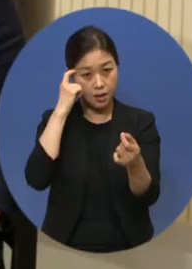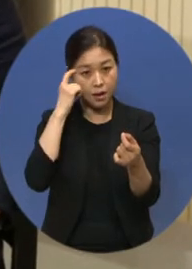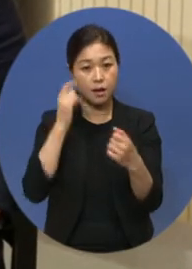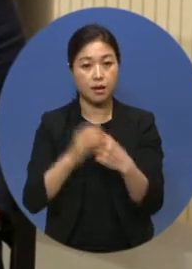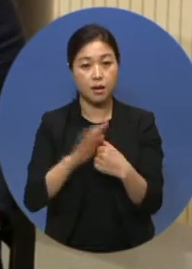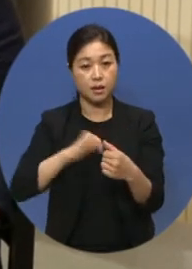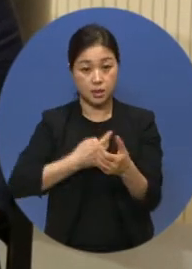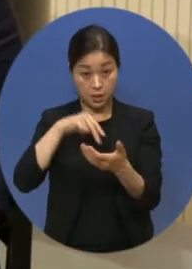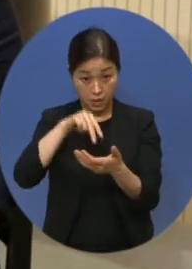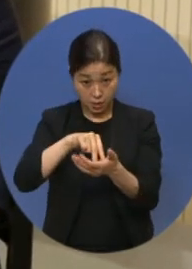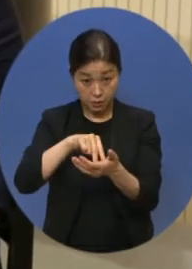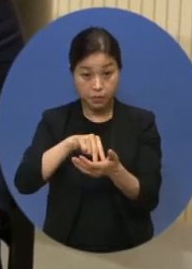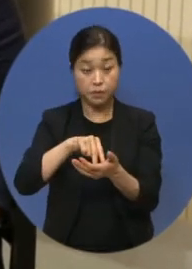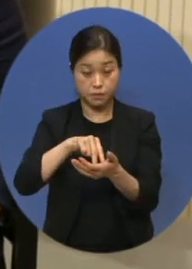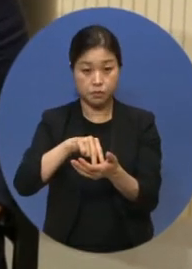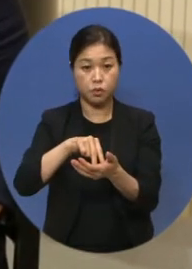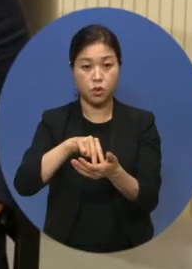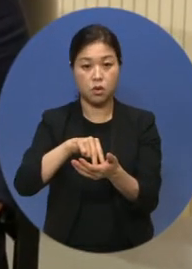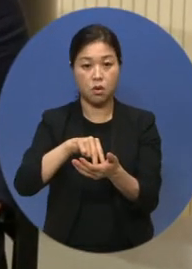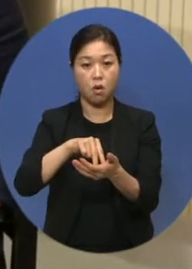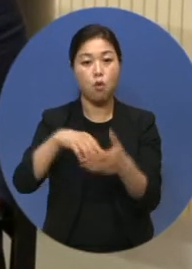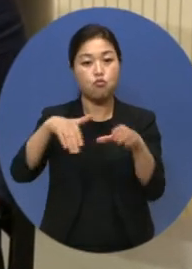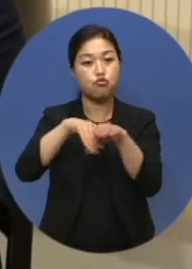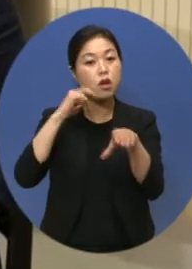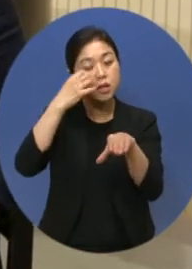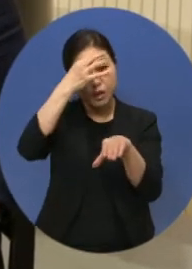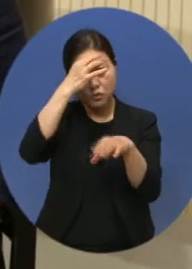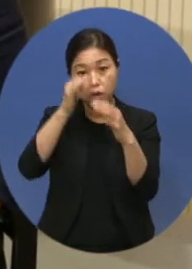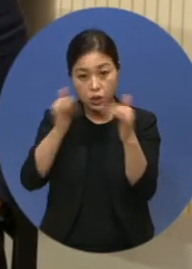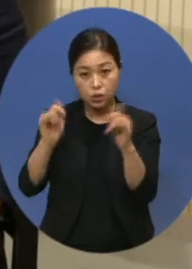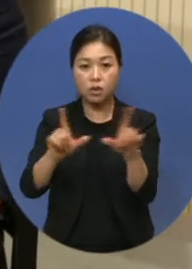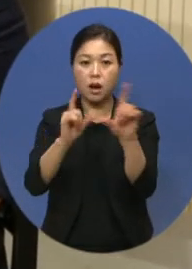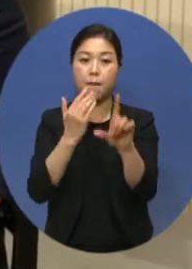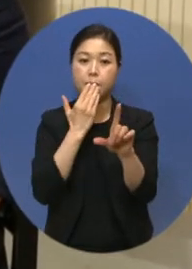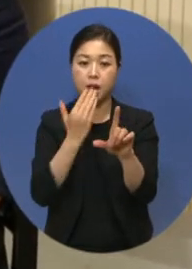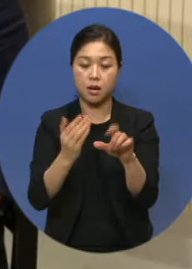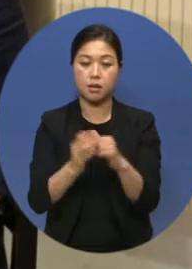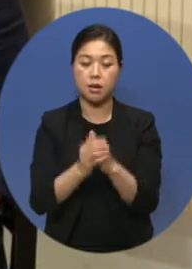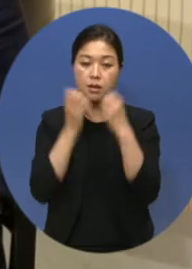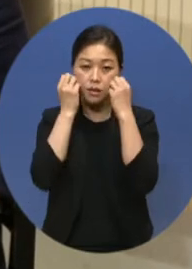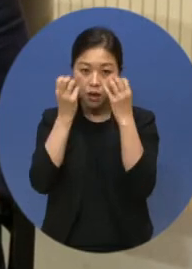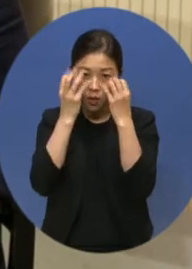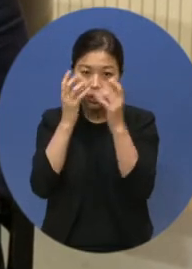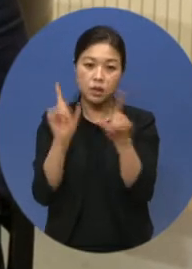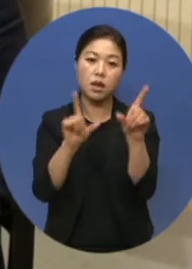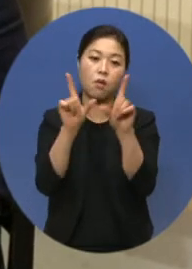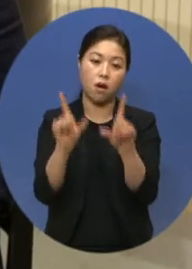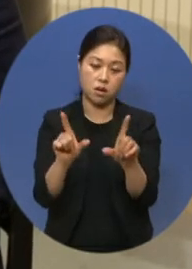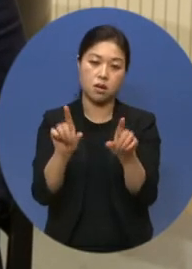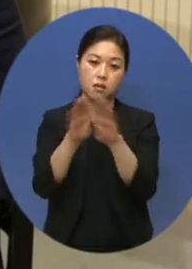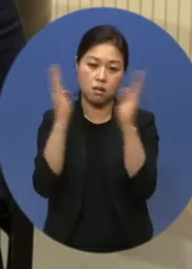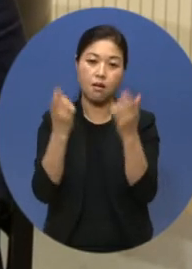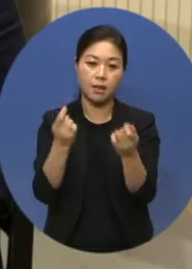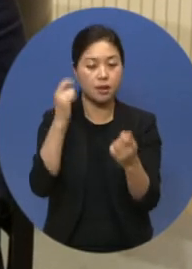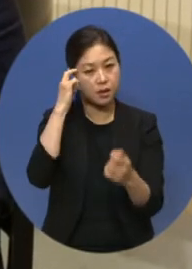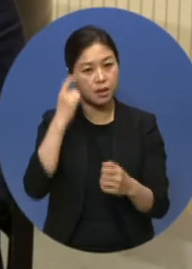자립해서 문화예술인 장애인들로도 살아갈 수 있는 그런 새로운 삶의 장이 열렸다고